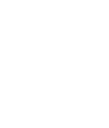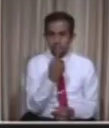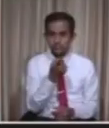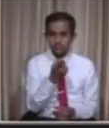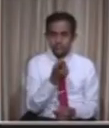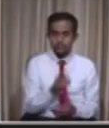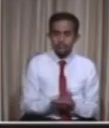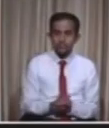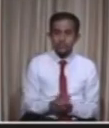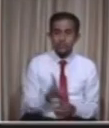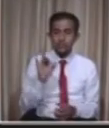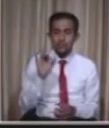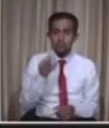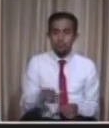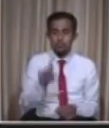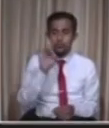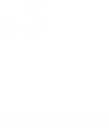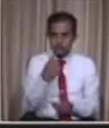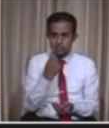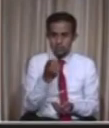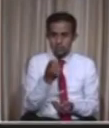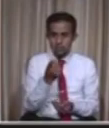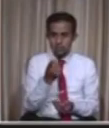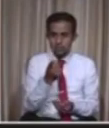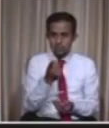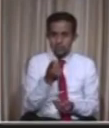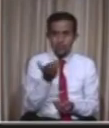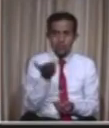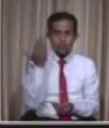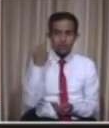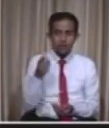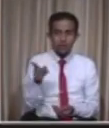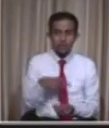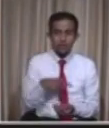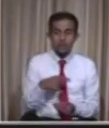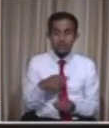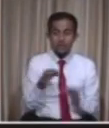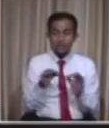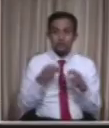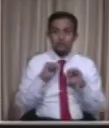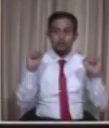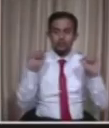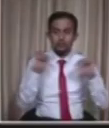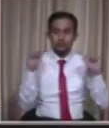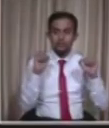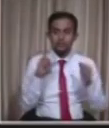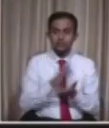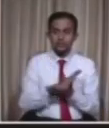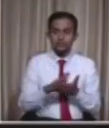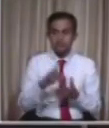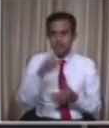නිසා 15 දිනක පොලිස් ආරක්ෂාවක් ගැන කිව්වා දැන් පහුගිය දවස්වල බණ්ඩාල උද්ඝෝෂණයක් තියෙන වෙලාවේ චමින්ද